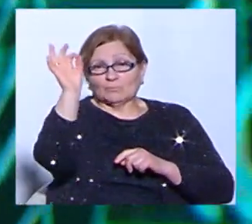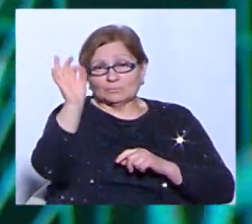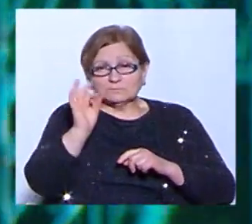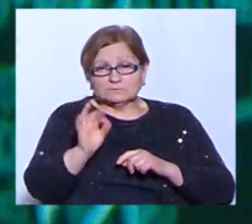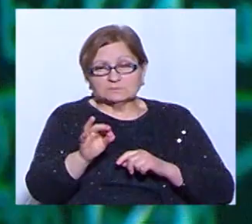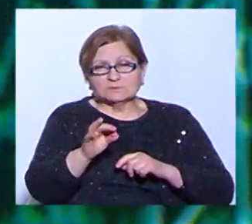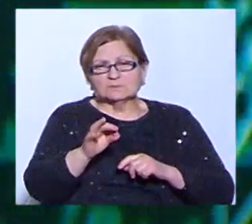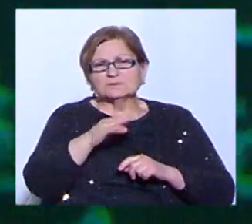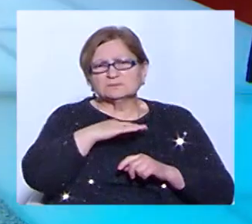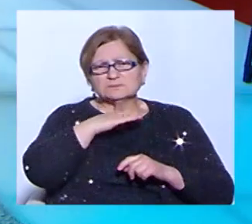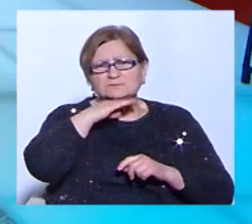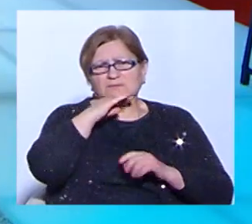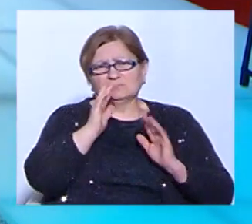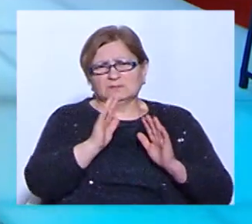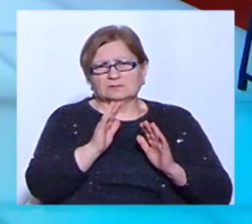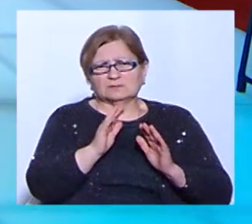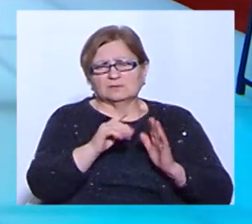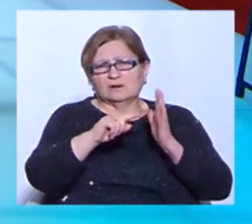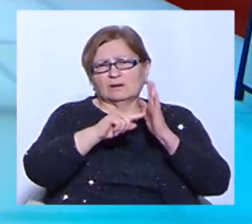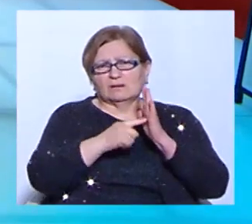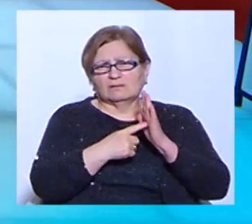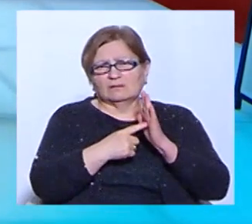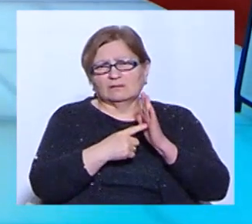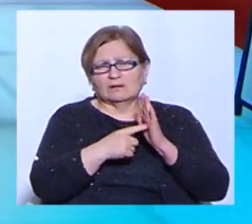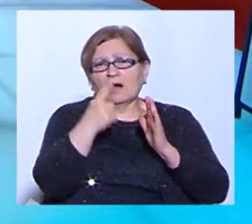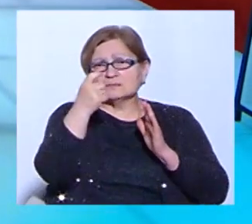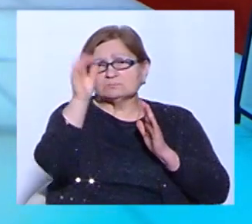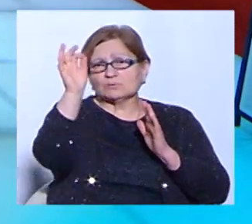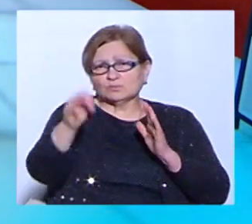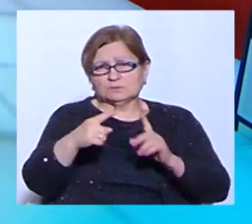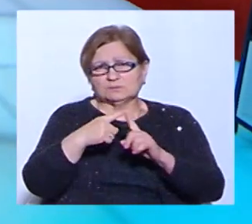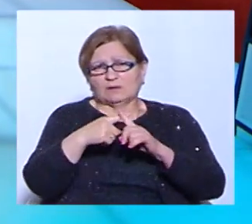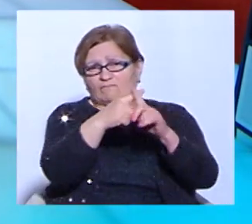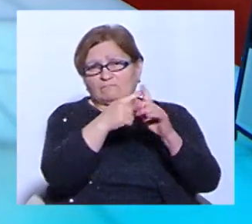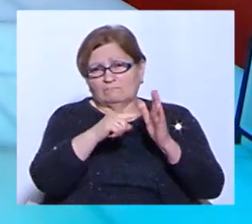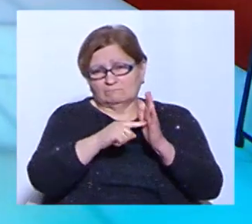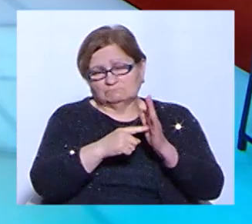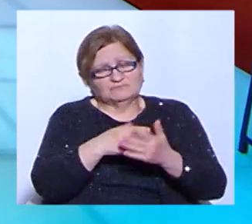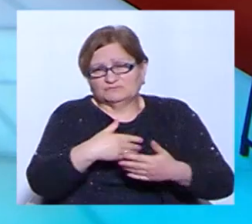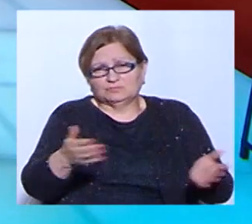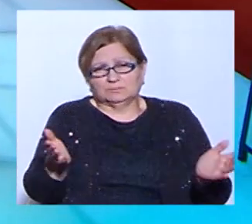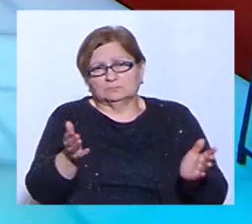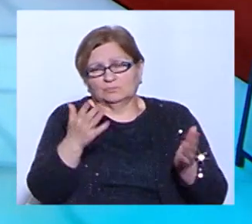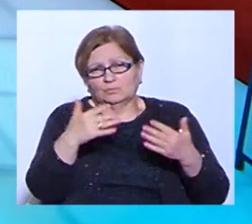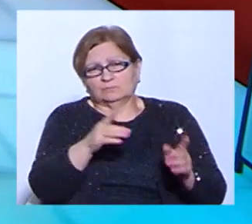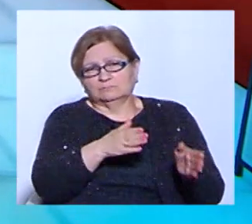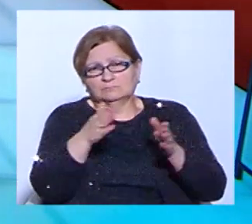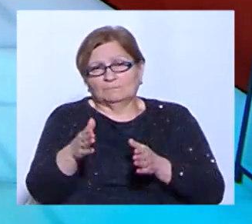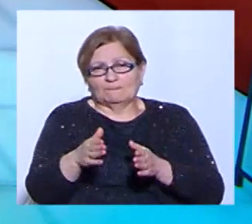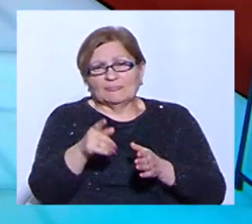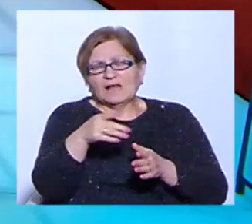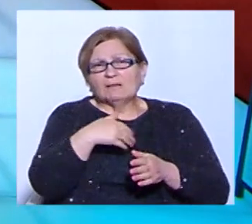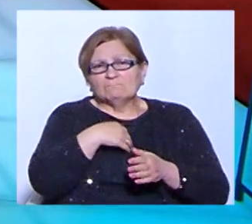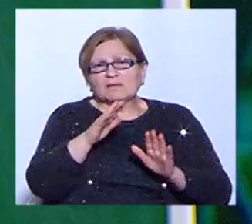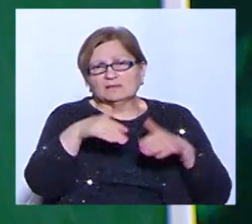და საკვარისი მარტივი გზით, რომ გავამრავლოთ 100%-ზე. ანუ ეს უფრო არის მეორე გზაც, მაგრამ გირჩევთ ხშირად